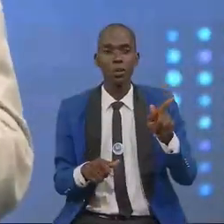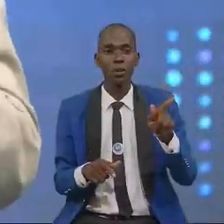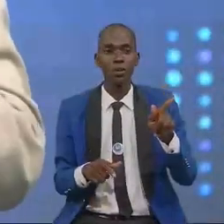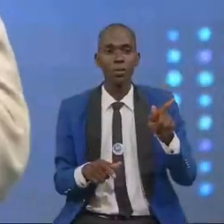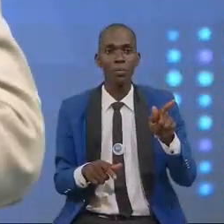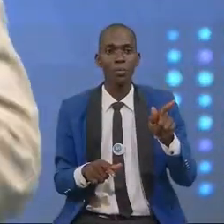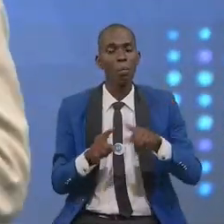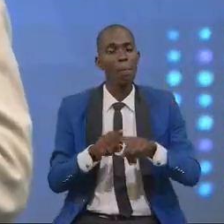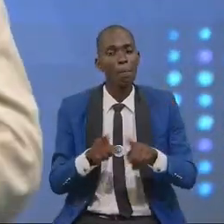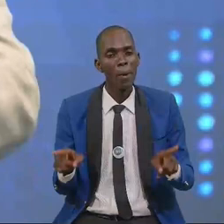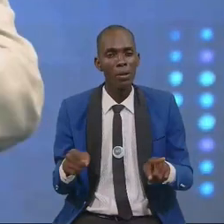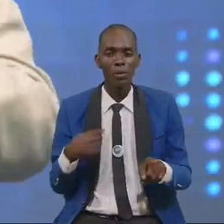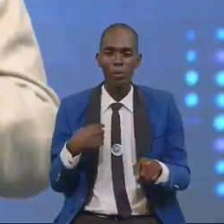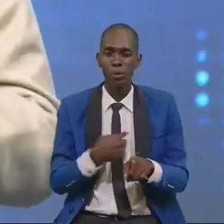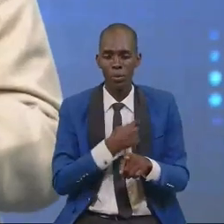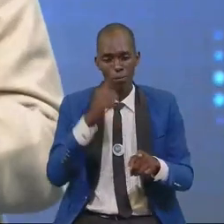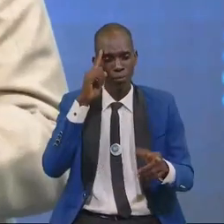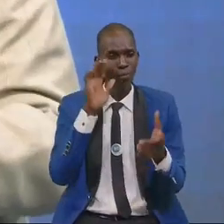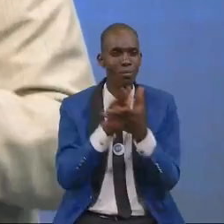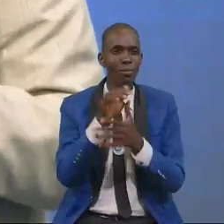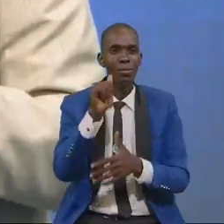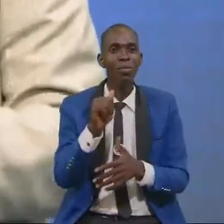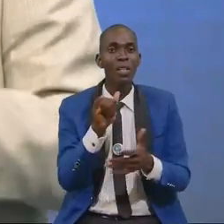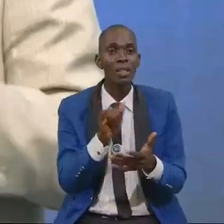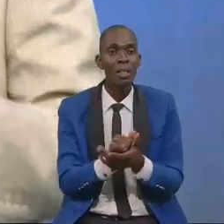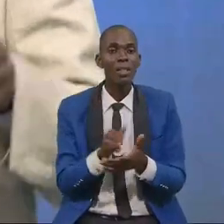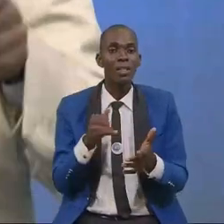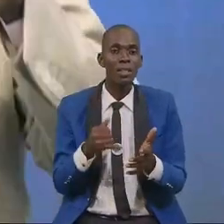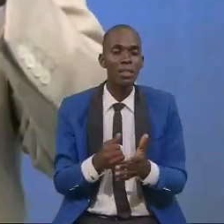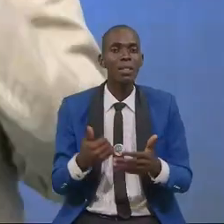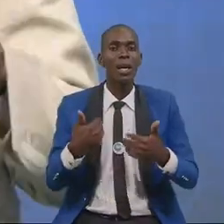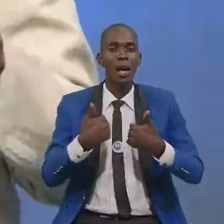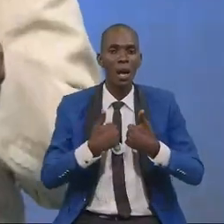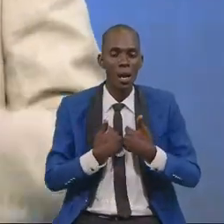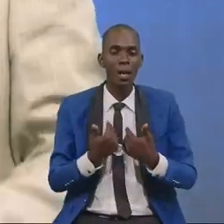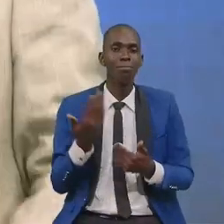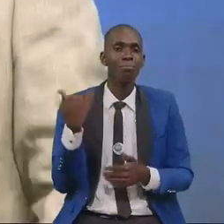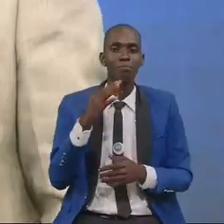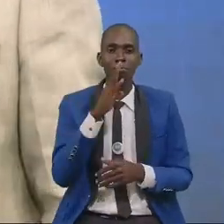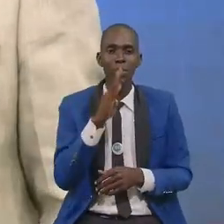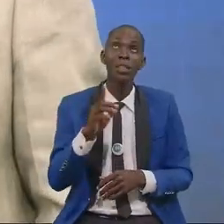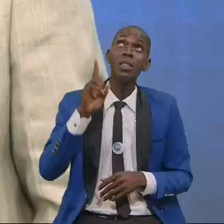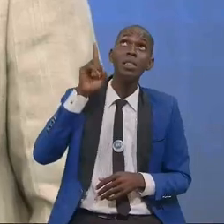nous espérons que ce serait lui qui délivrerait